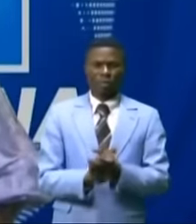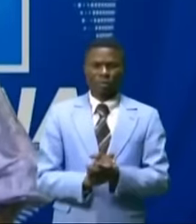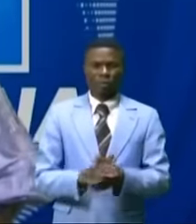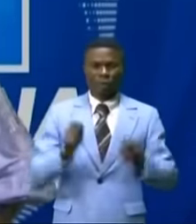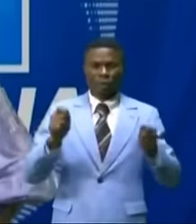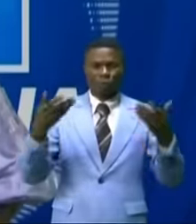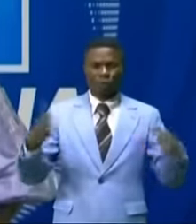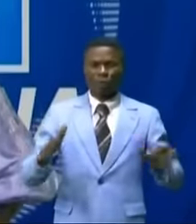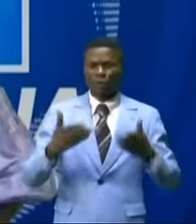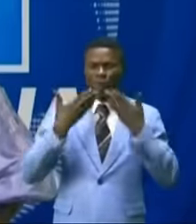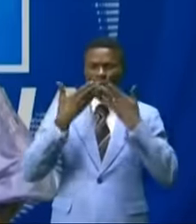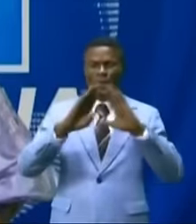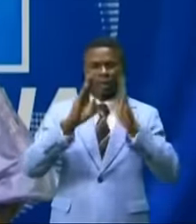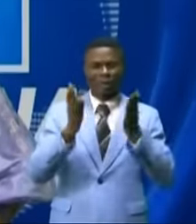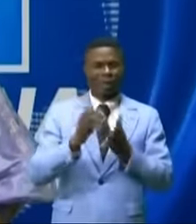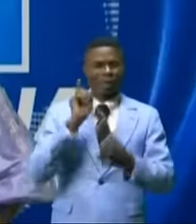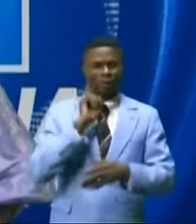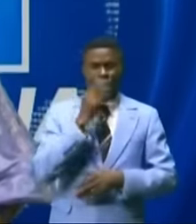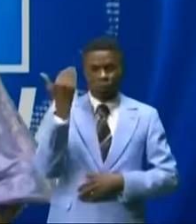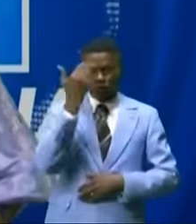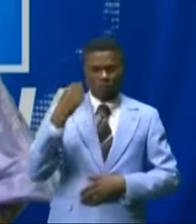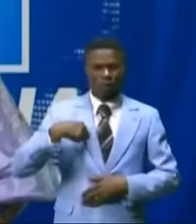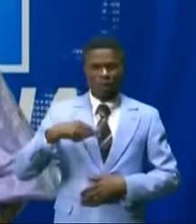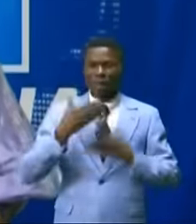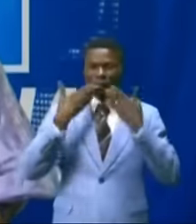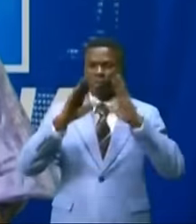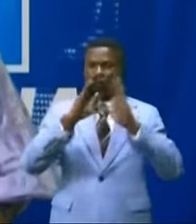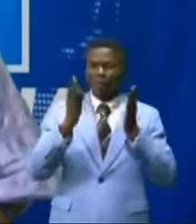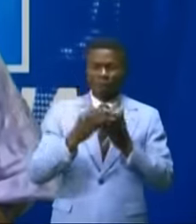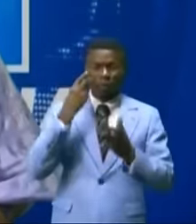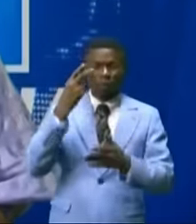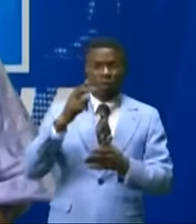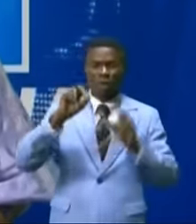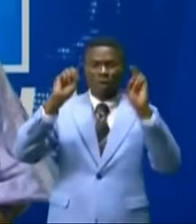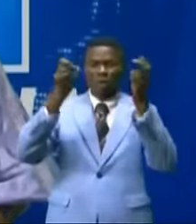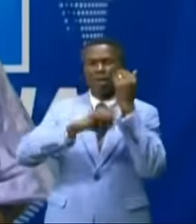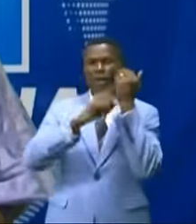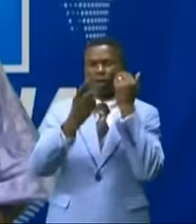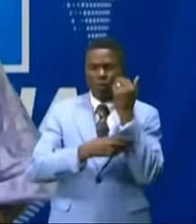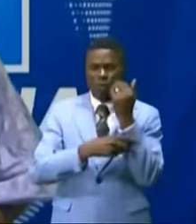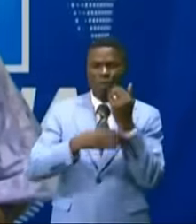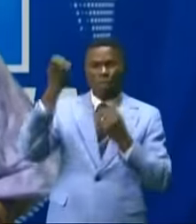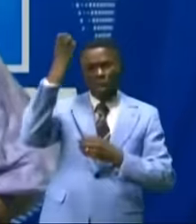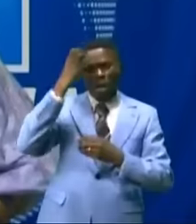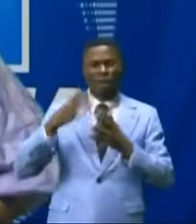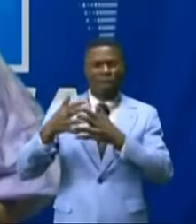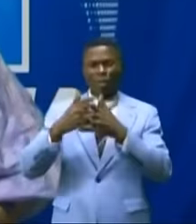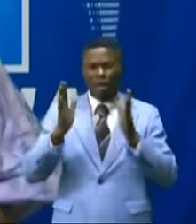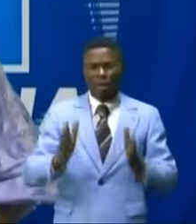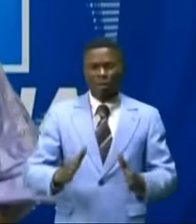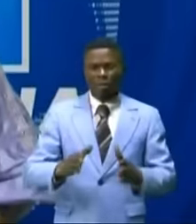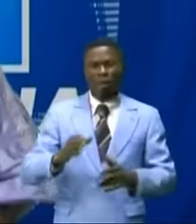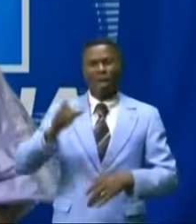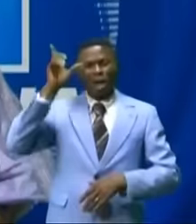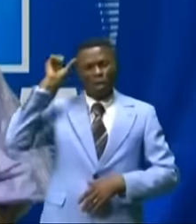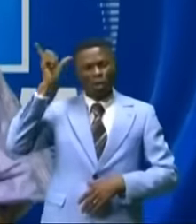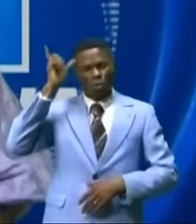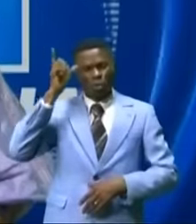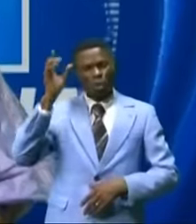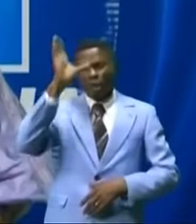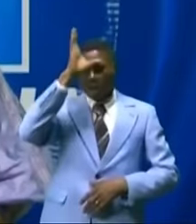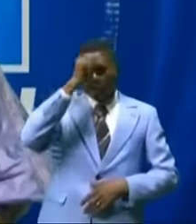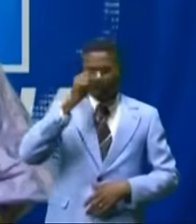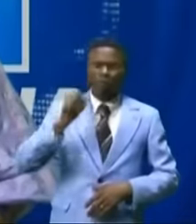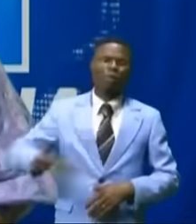Fin de ce journal, mesdames et messieurs, merci d'avoir suivi. Merci à vous qui nous suivez à Goma, dans la province du Nord, qui vous remercie. Eric Kabamba qui l'a